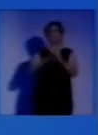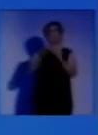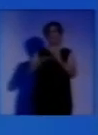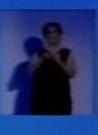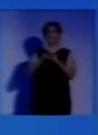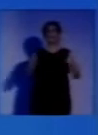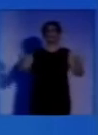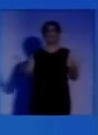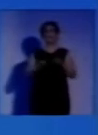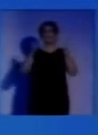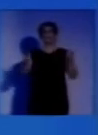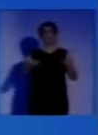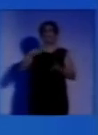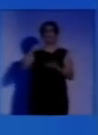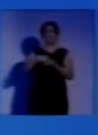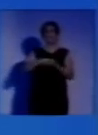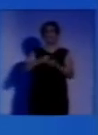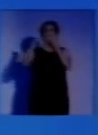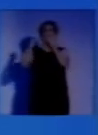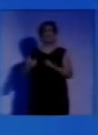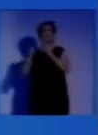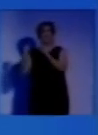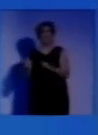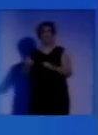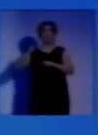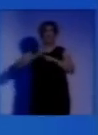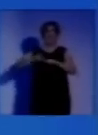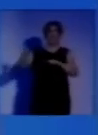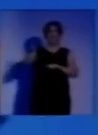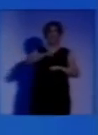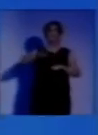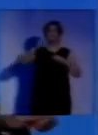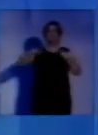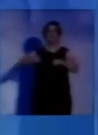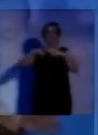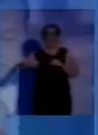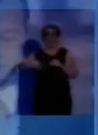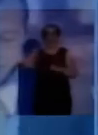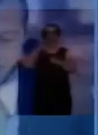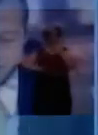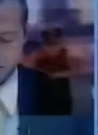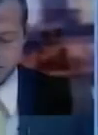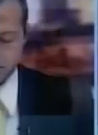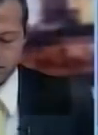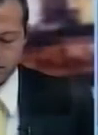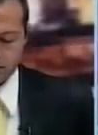να ελαφρύνουμε το φορολογικό βάρος για την Ελλάδα που παράγει, την Ελλάδα που πάει την πατρίδα